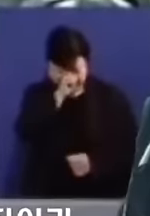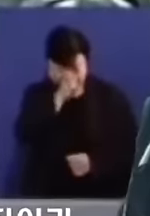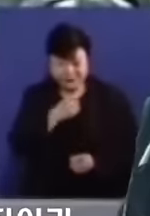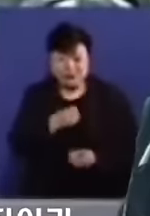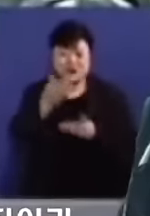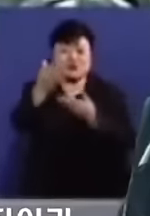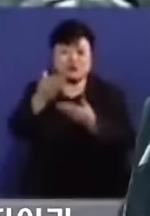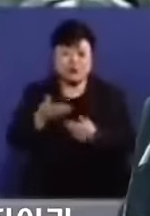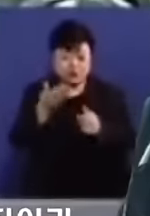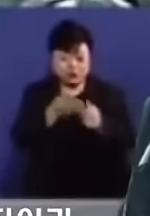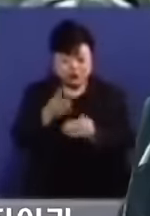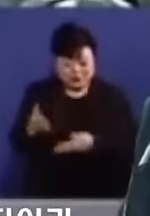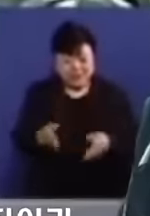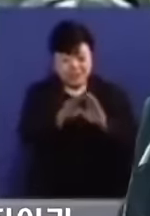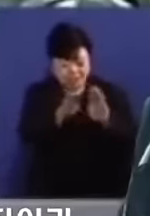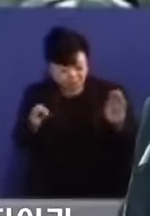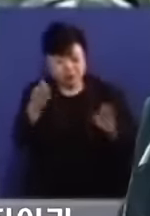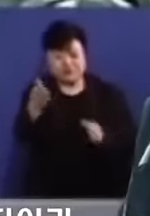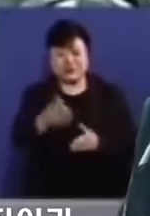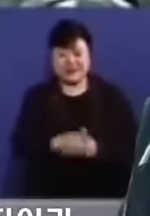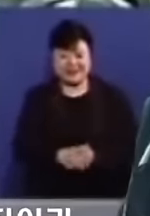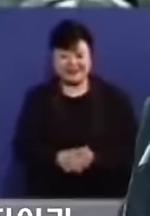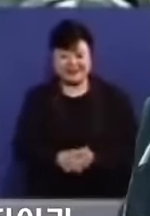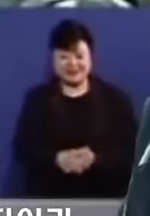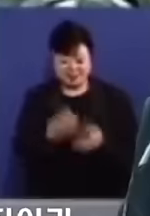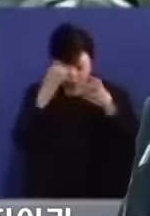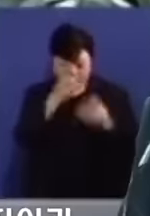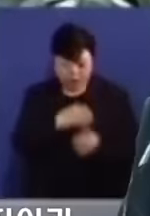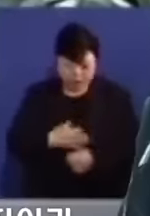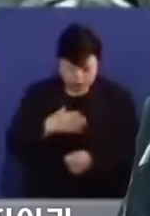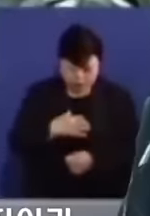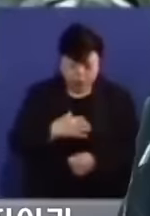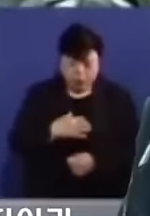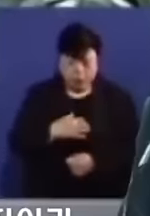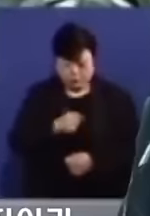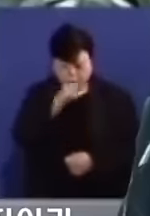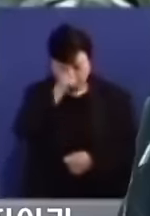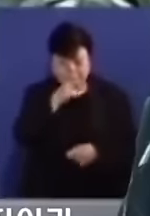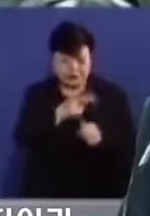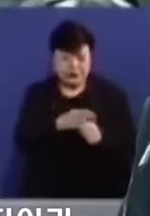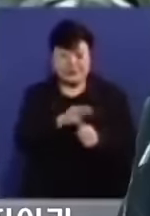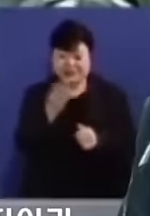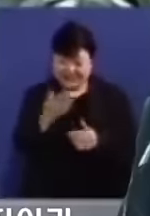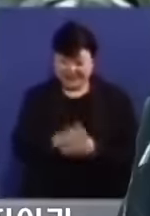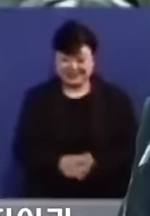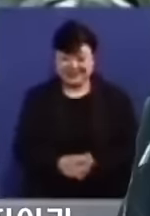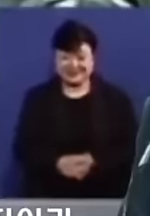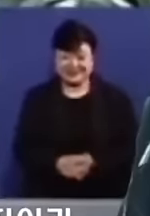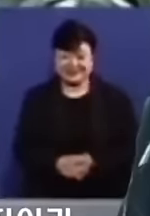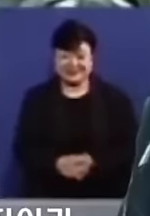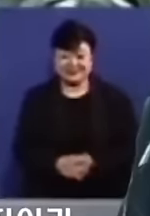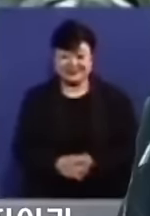축복을 찾을 수 있는 길을 열어주는 것입니다. 고난과 괴로움이 우리에게 좋은 선생님이 되는 것입니다.